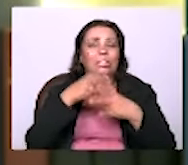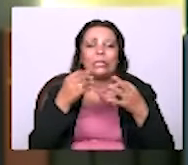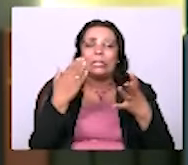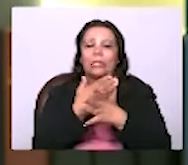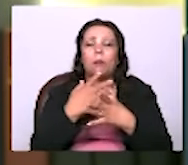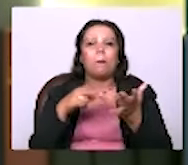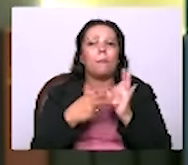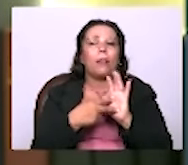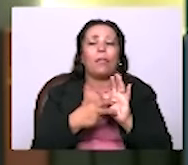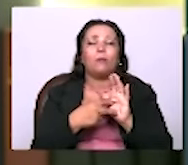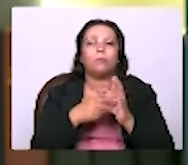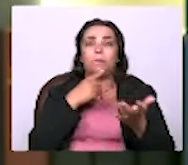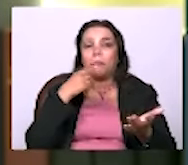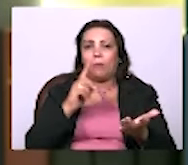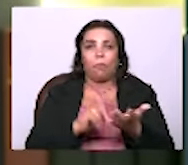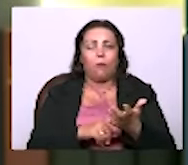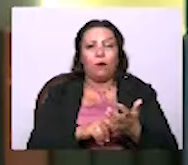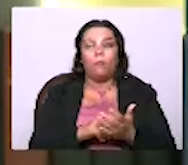بالفعل